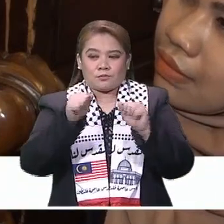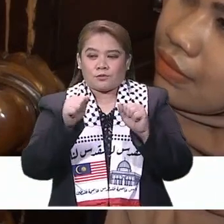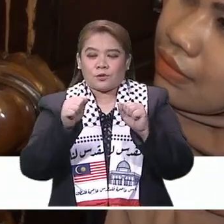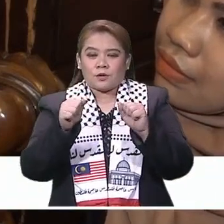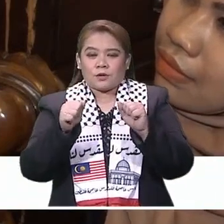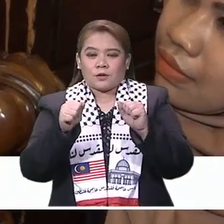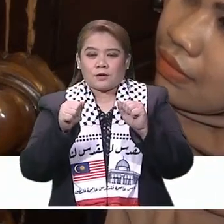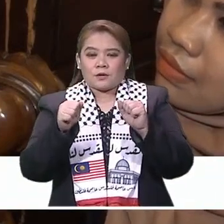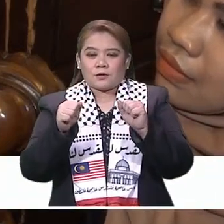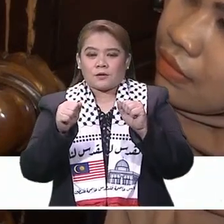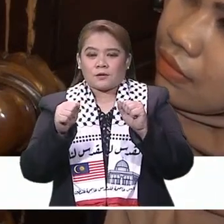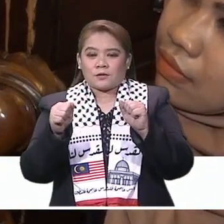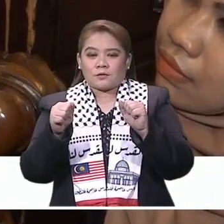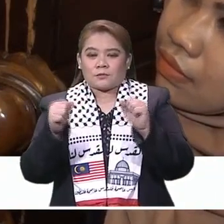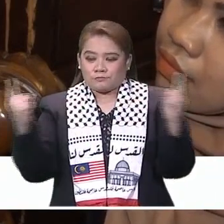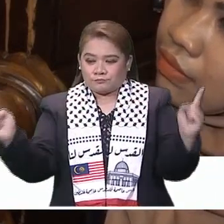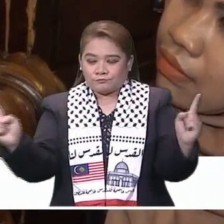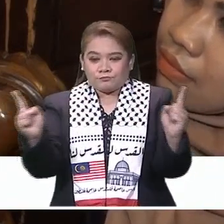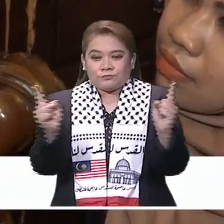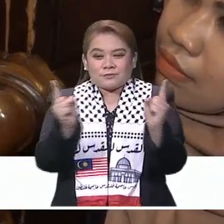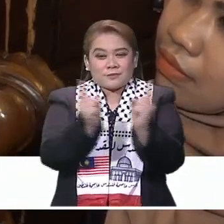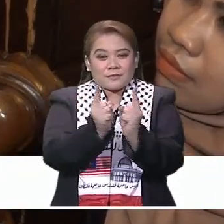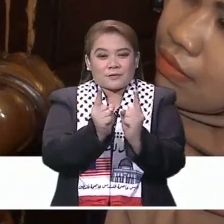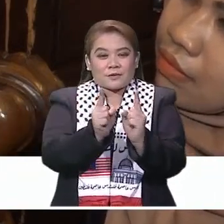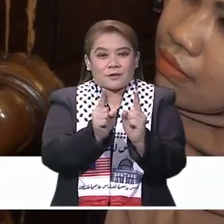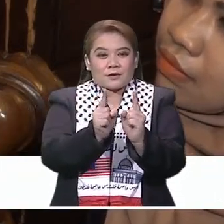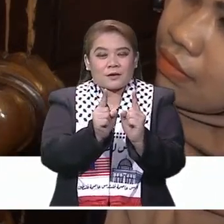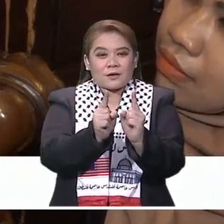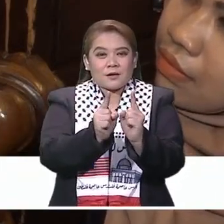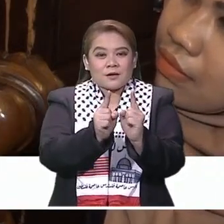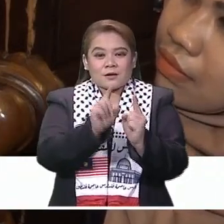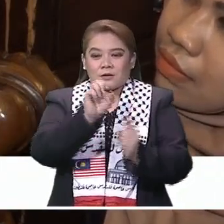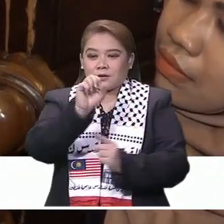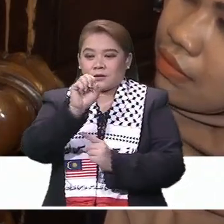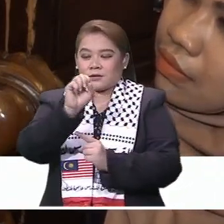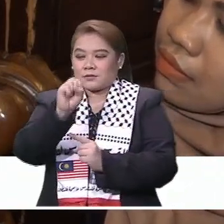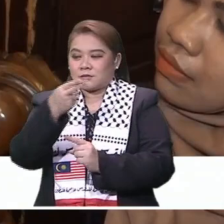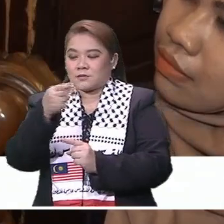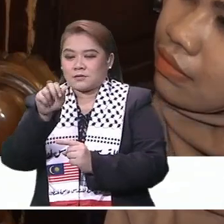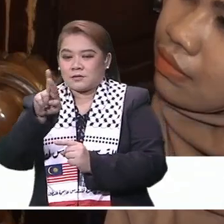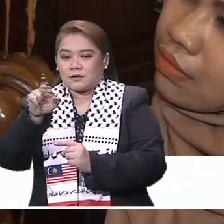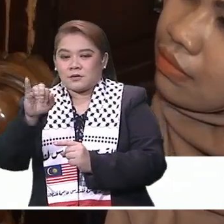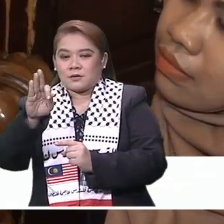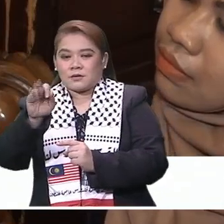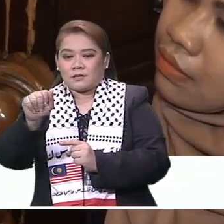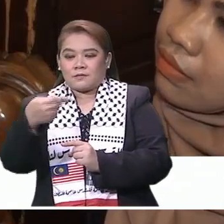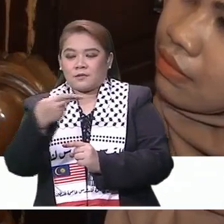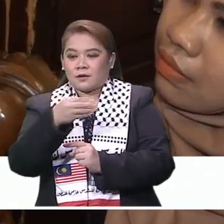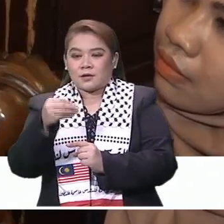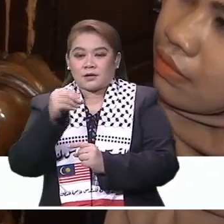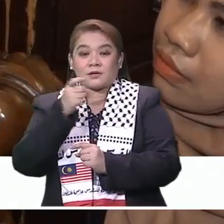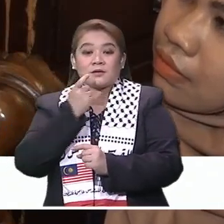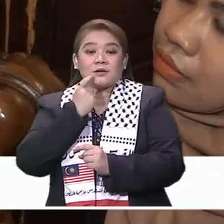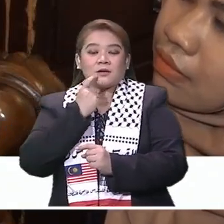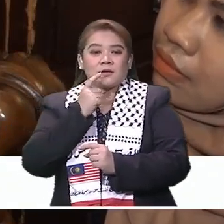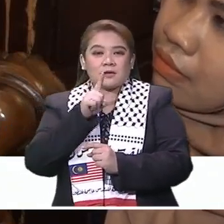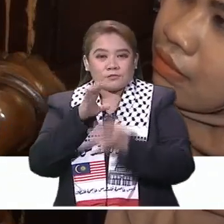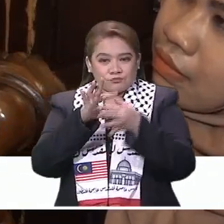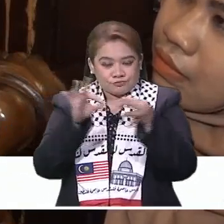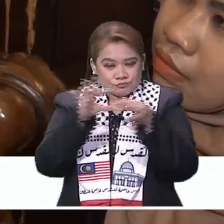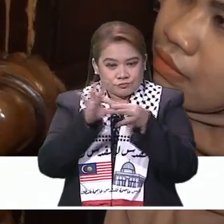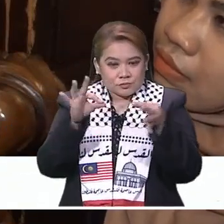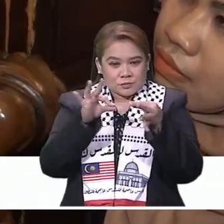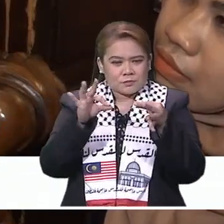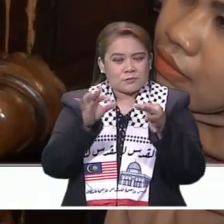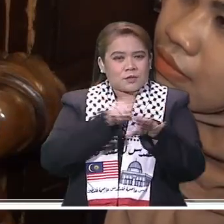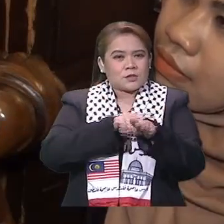menyatukan Syarifah Aini dan Siti. Saya ingat lagi sebab dia membuat kisah tu, semasa tu